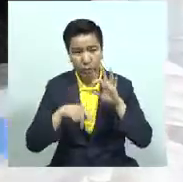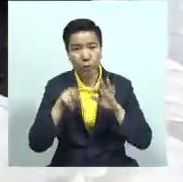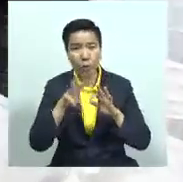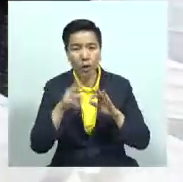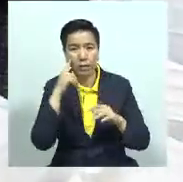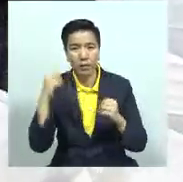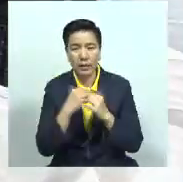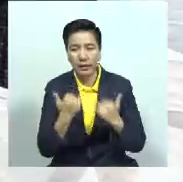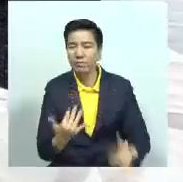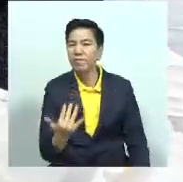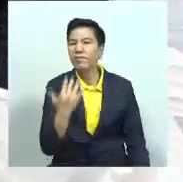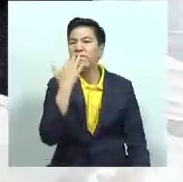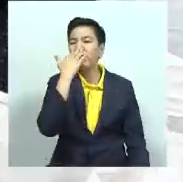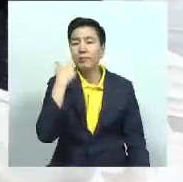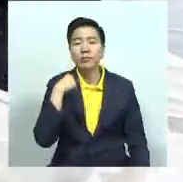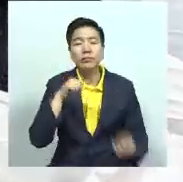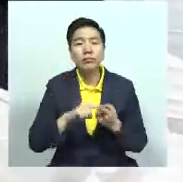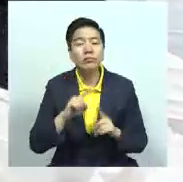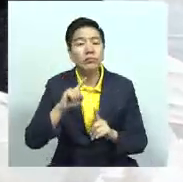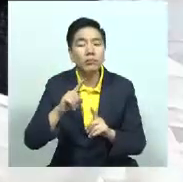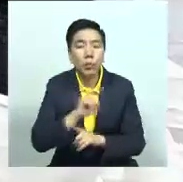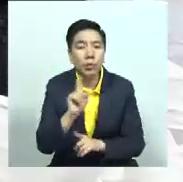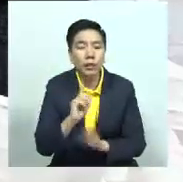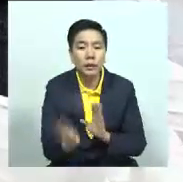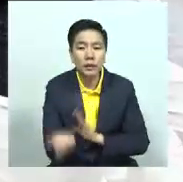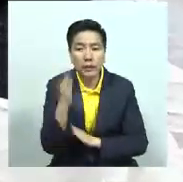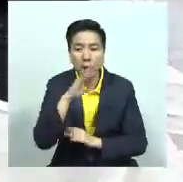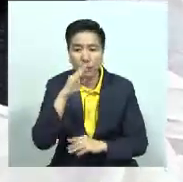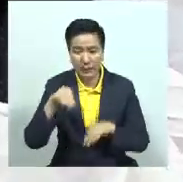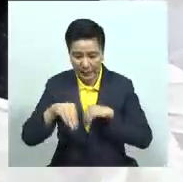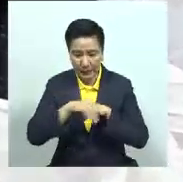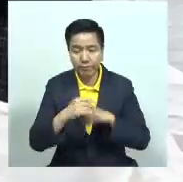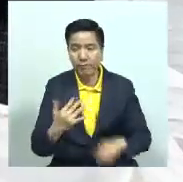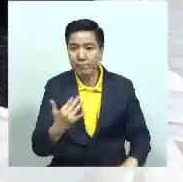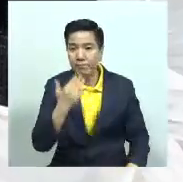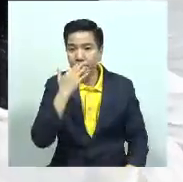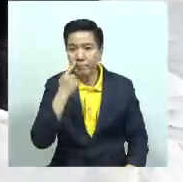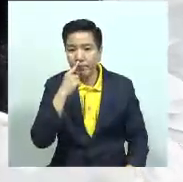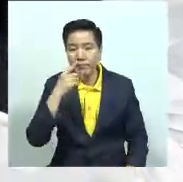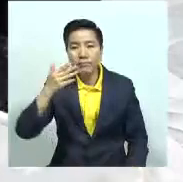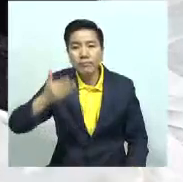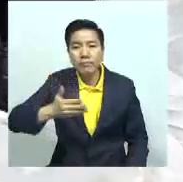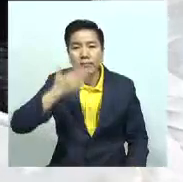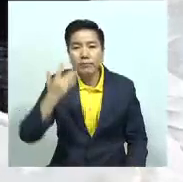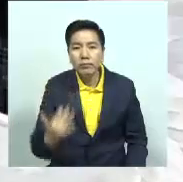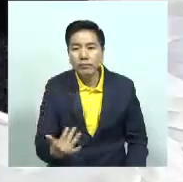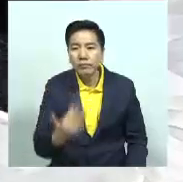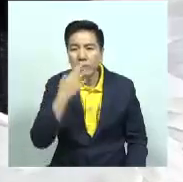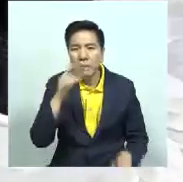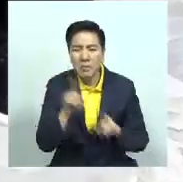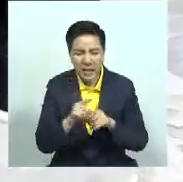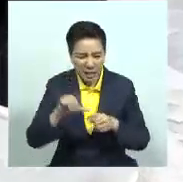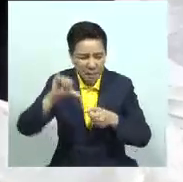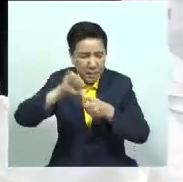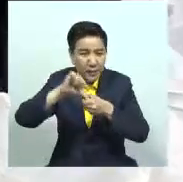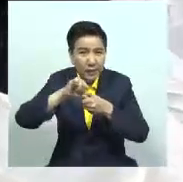เราได้กลิ่นเนี่ยเราได้กลิ่นช่วงเวลาตอนไหนครับ ถ้าเรามาใกล้ๆเนี่ยมันจะนิ่งๆมันก็จะมีกลิ่นระเหยเหมือนน้ำมันกลิ่นอะ